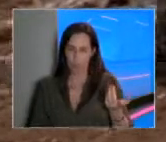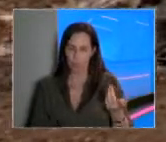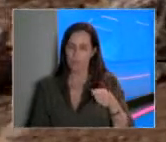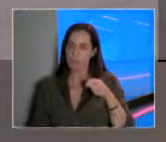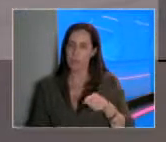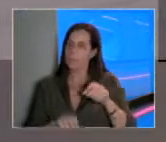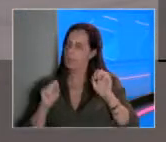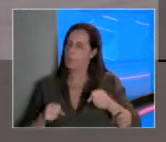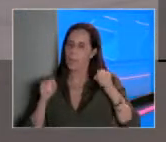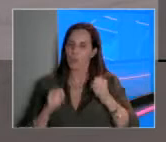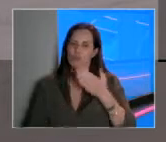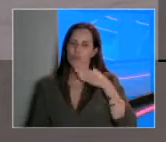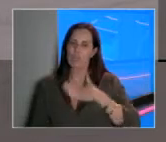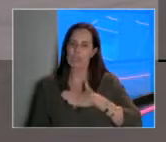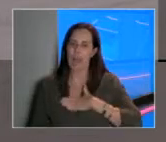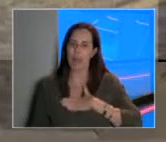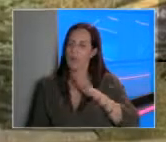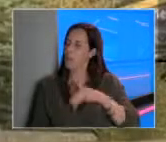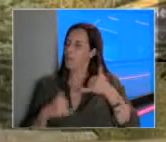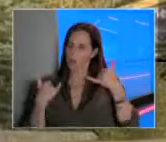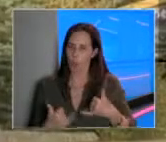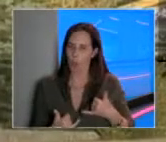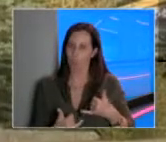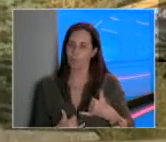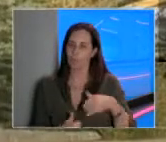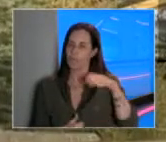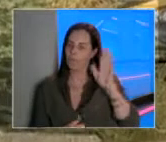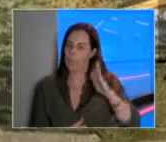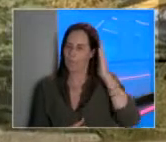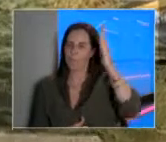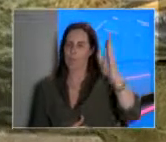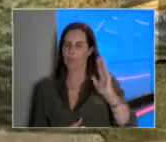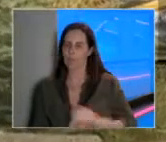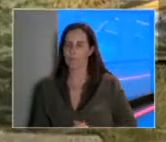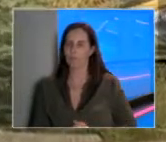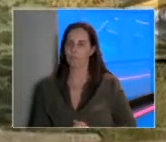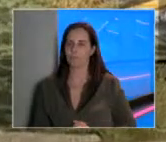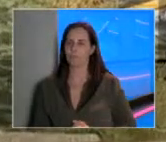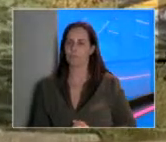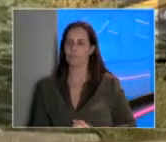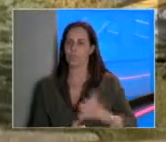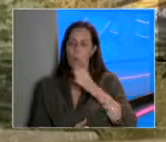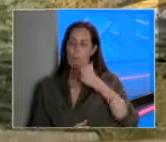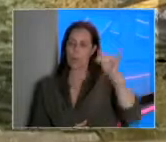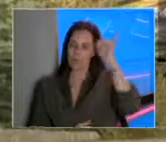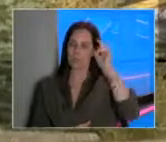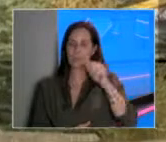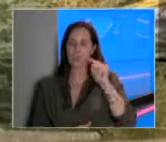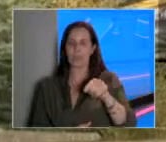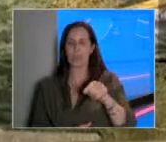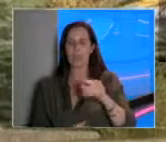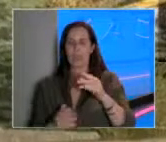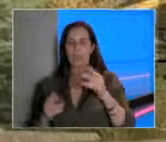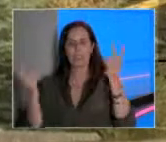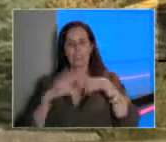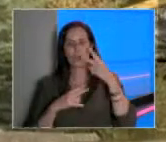היא בשליטה ביטחונית של ישראל, גם היום וגם בעתיד. ויכול להיות שבבקעת הירדן צריך להגיע לאיזשהו